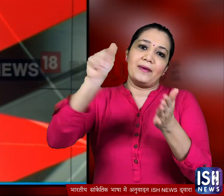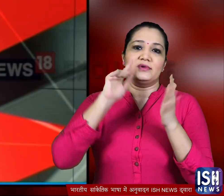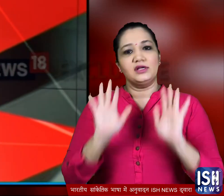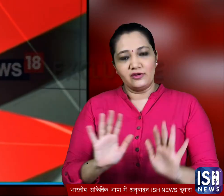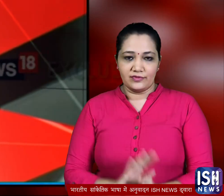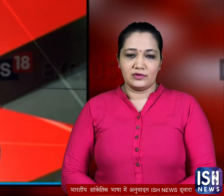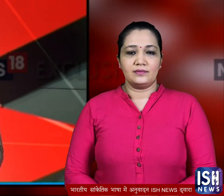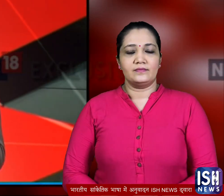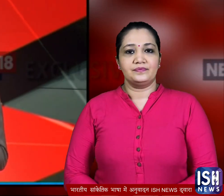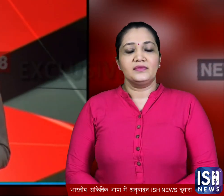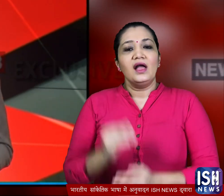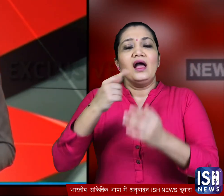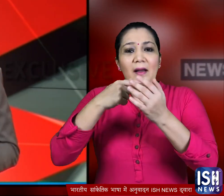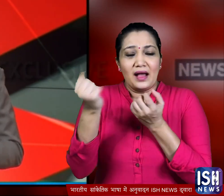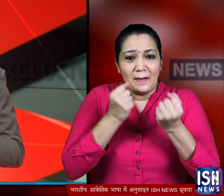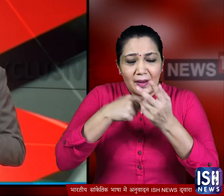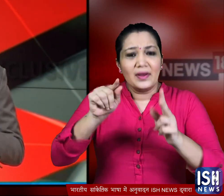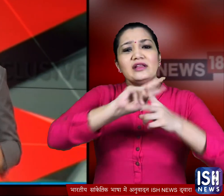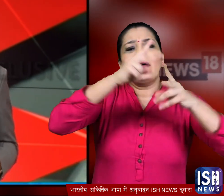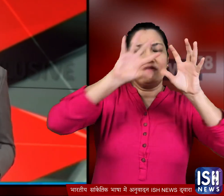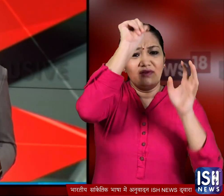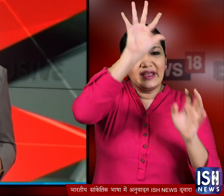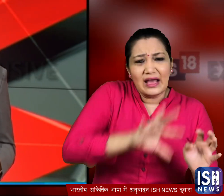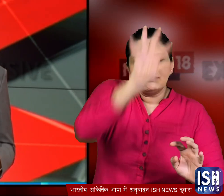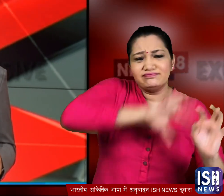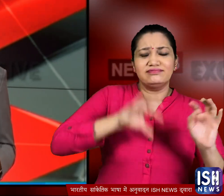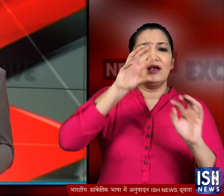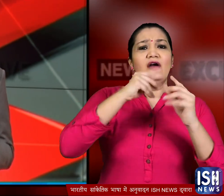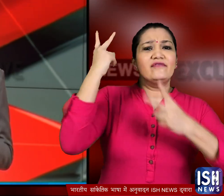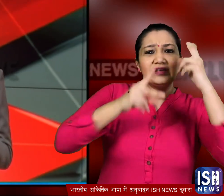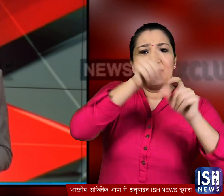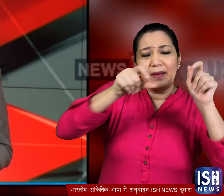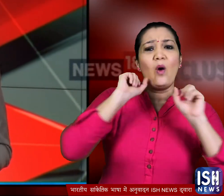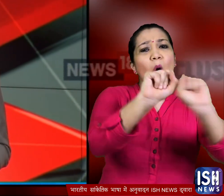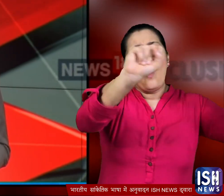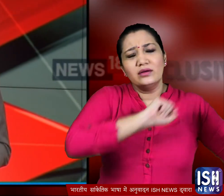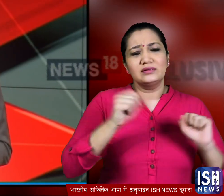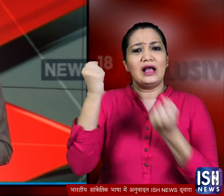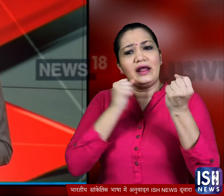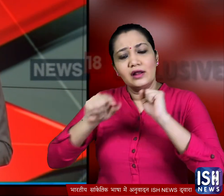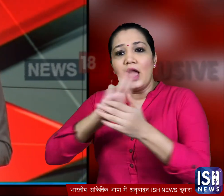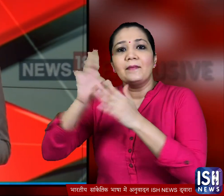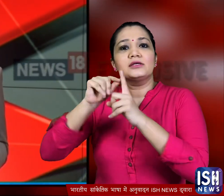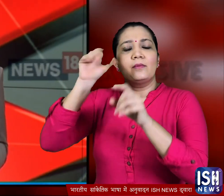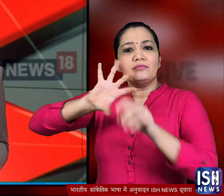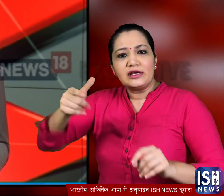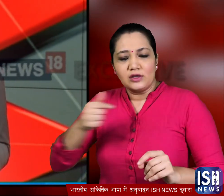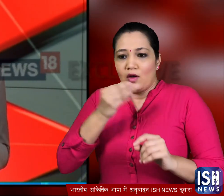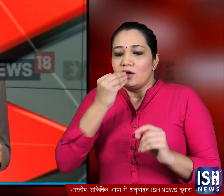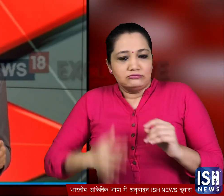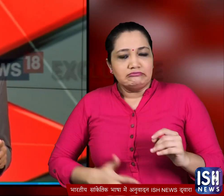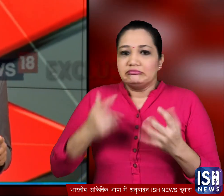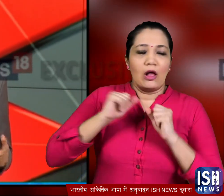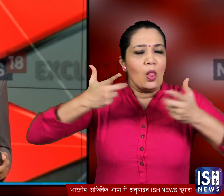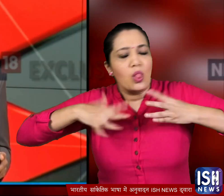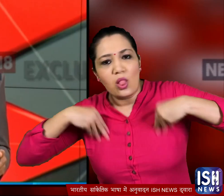1200 गाड़ियों को ही परमिट देने का आदेश जारी किया है और इसमें दूसरे राज्यों से आने वाले पर्यटकों की गाड़ियां भी शामिल हैं, जिससे हिमाचल के टैक्सी ड्राइवरों को